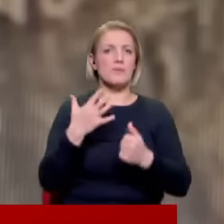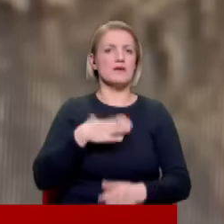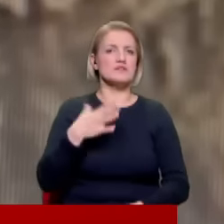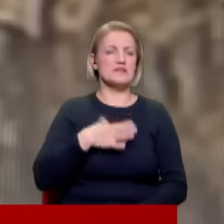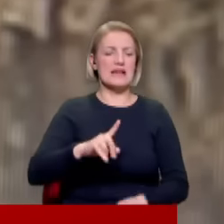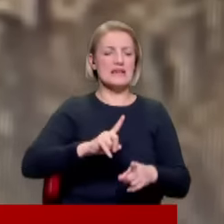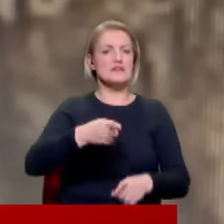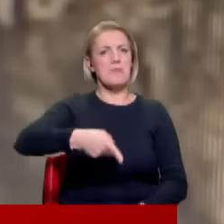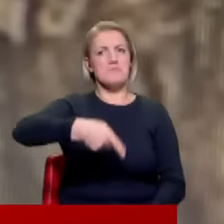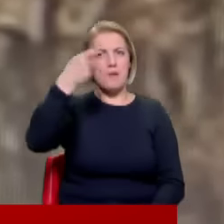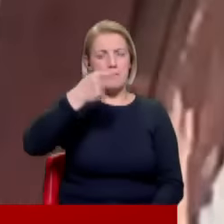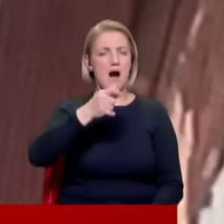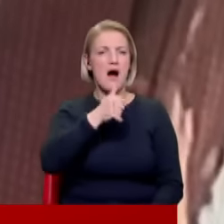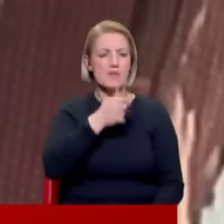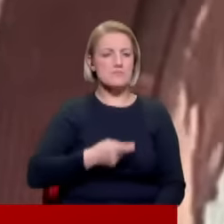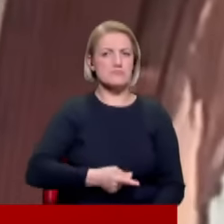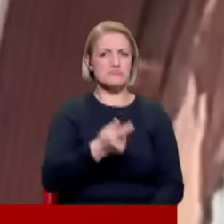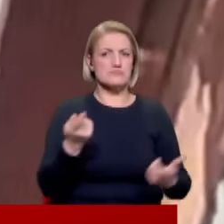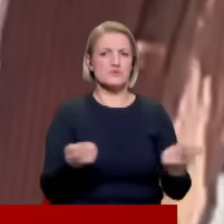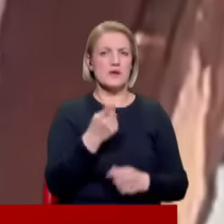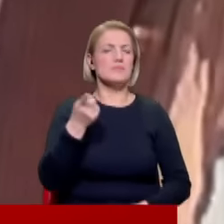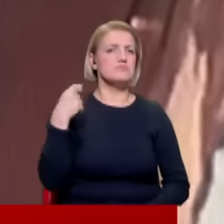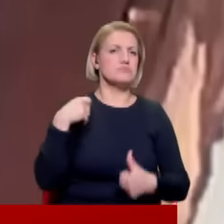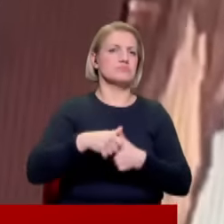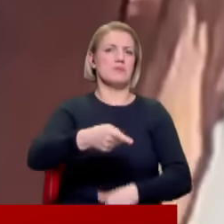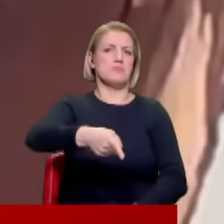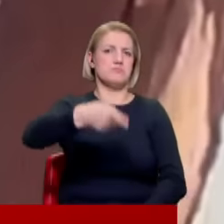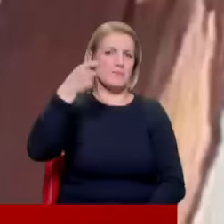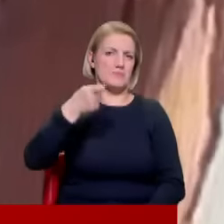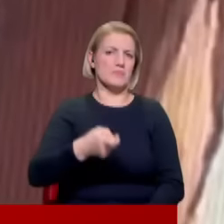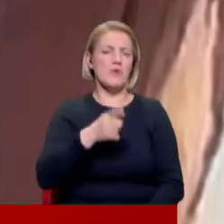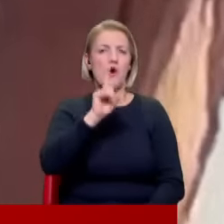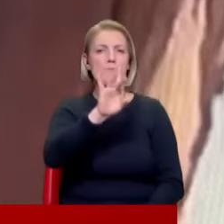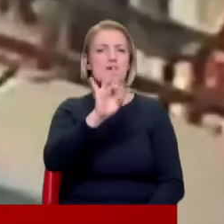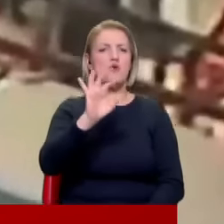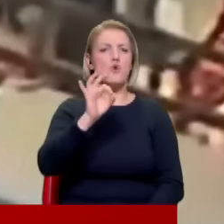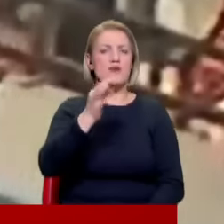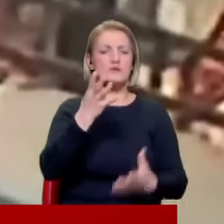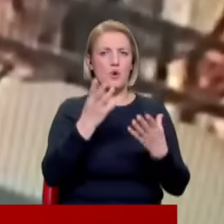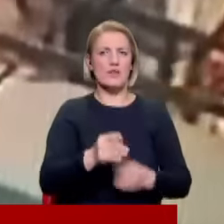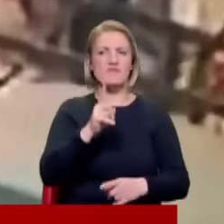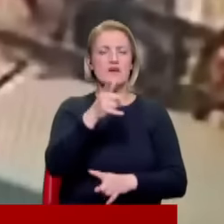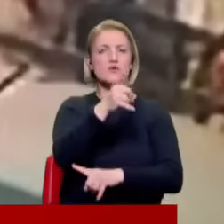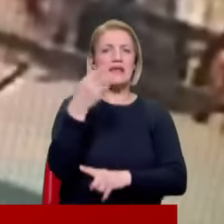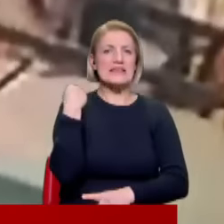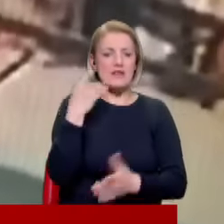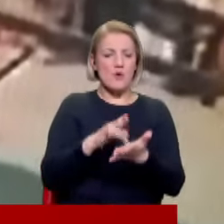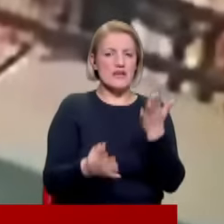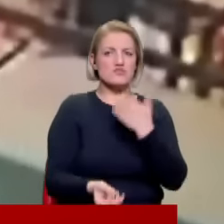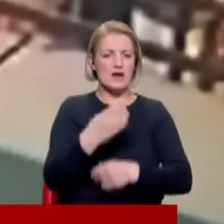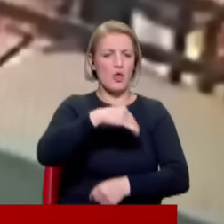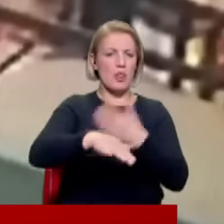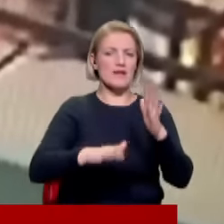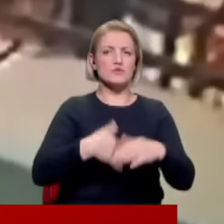istedi, silahını ateşledi. Adam kaçmaya çalışırken bir kez daha kurşun sıktı. 15 Ocak'ta gerçekleşen ve görüntüleri yeni ortaya çıkan